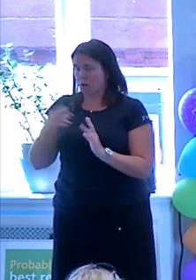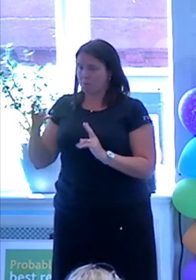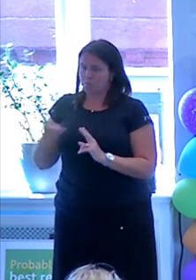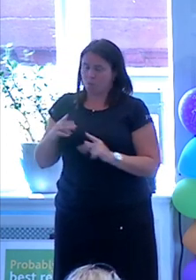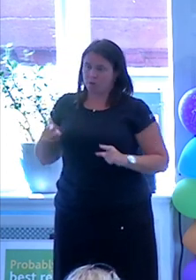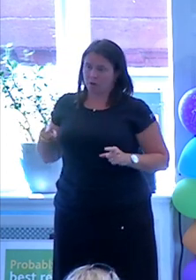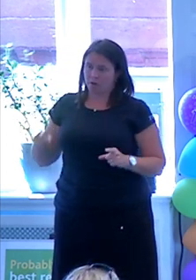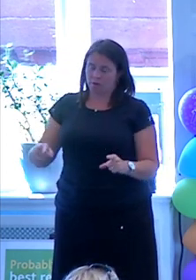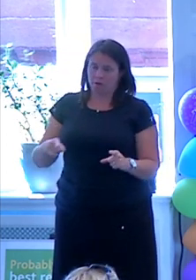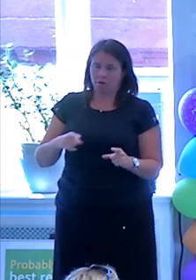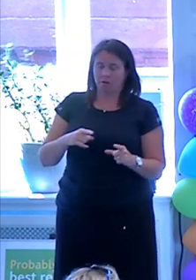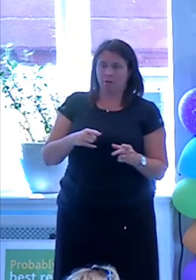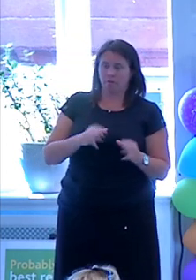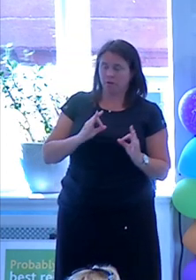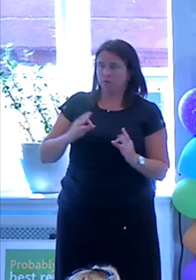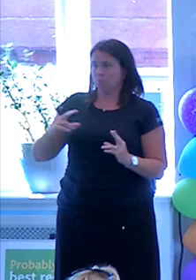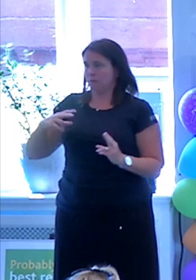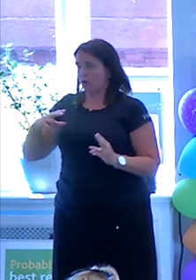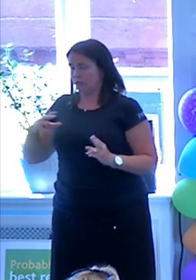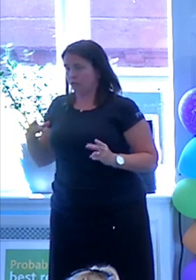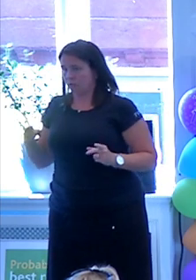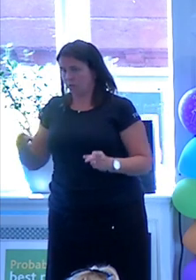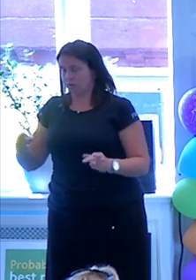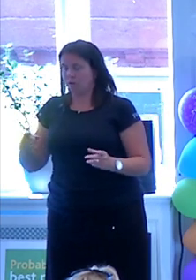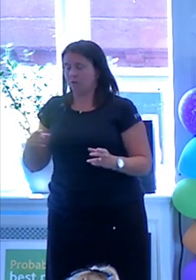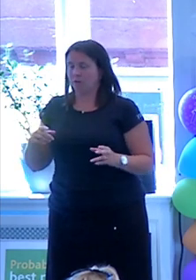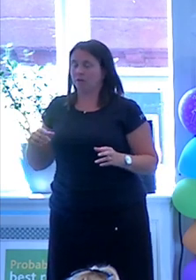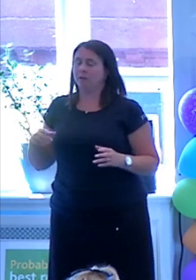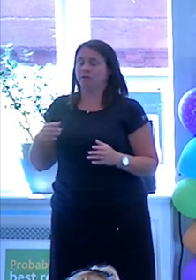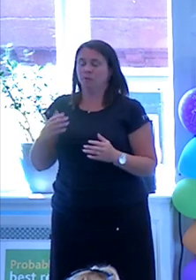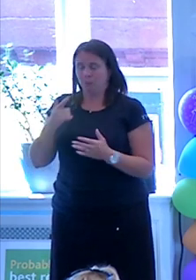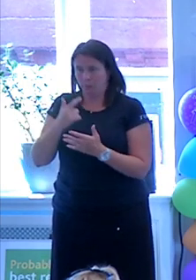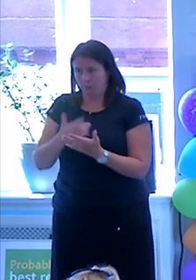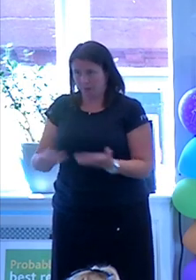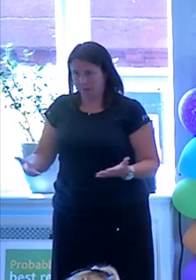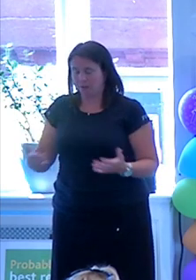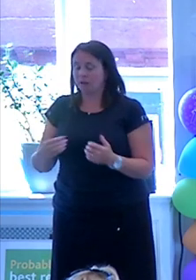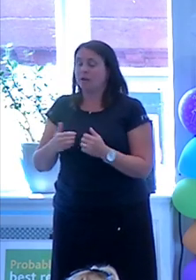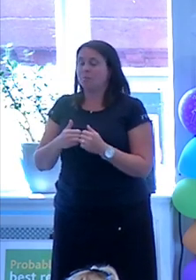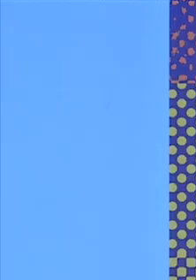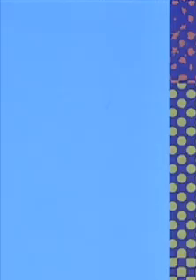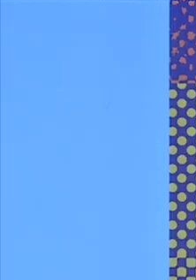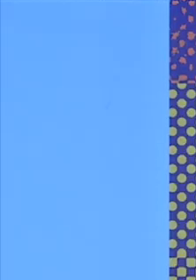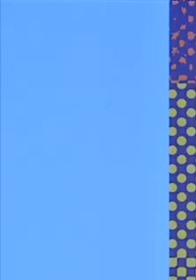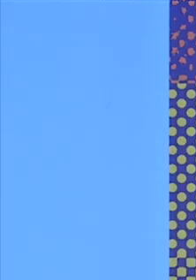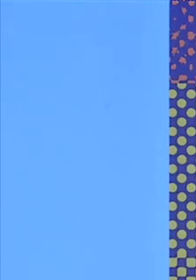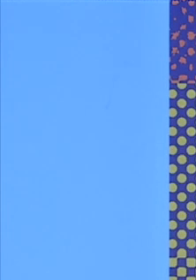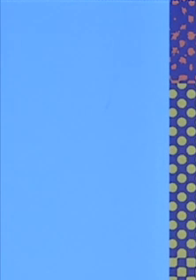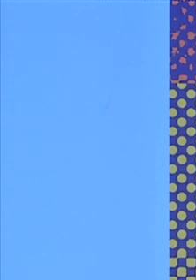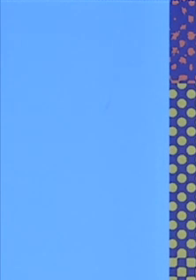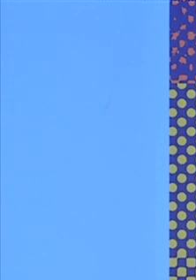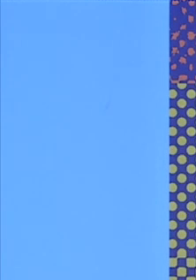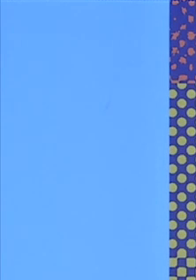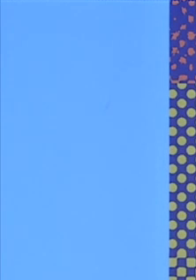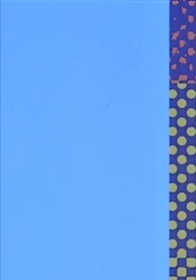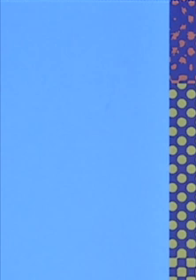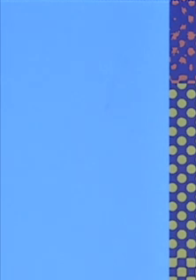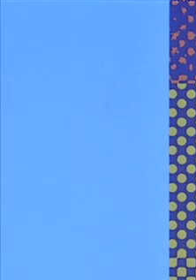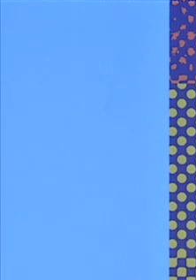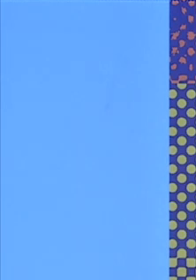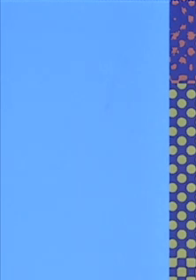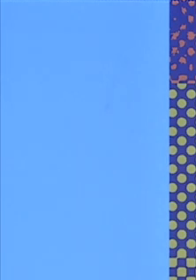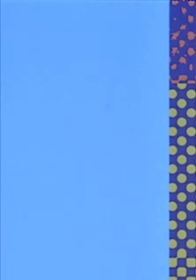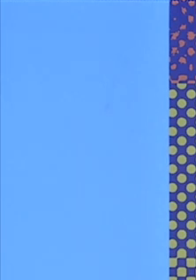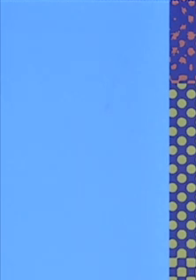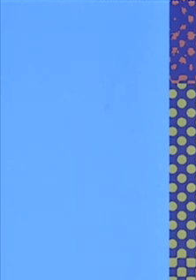någon provar så får man väl pröva det i slutändan. Men det finns ju ett förbud mot att konkurrera med privata företag, men det är exakt liksom